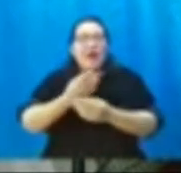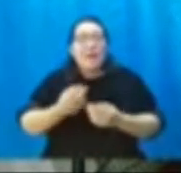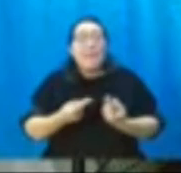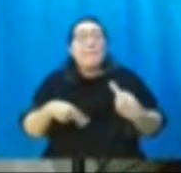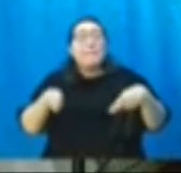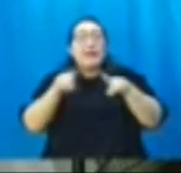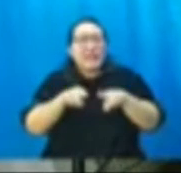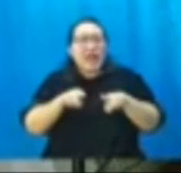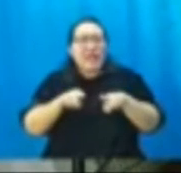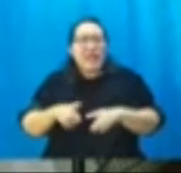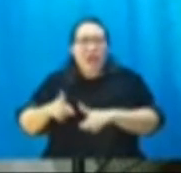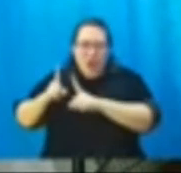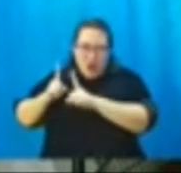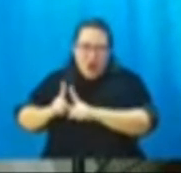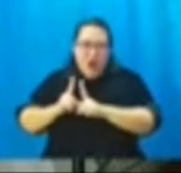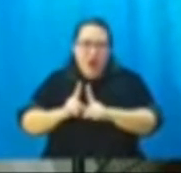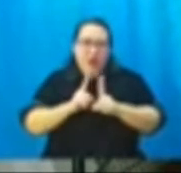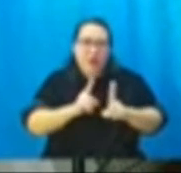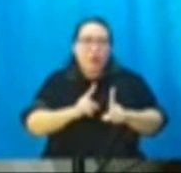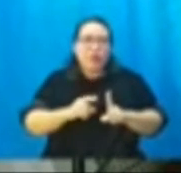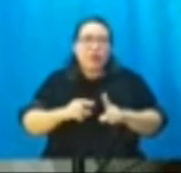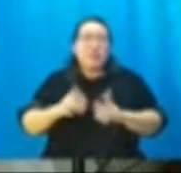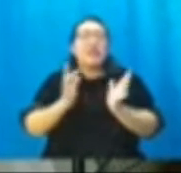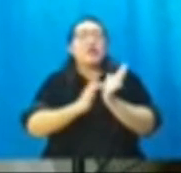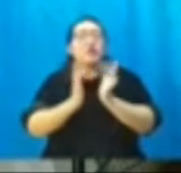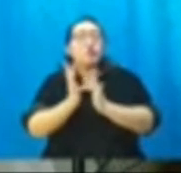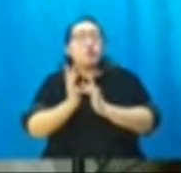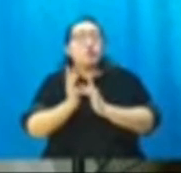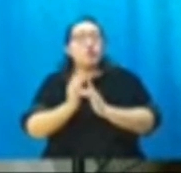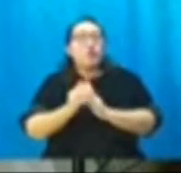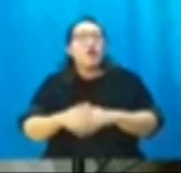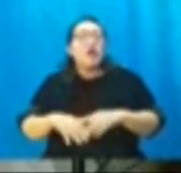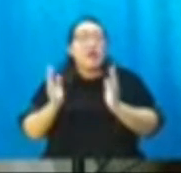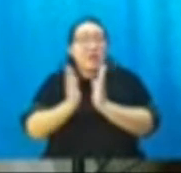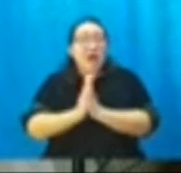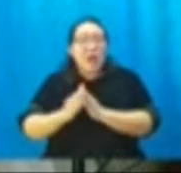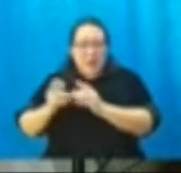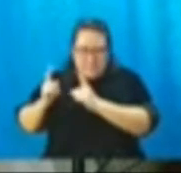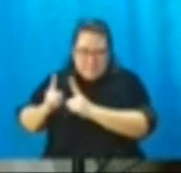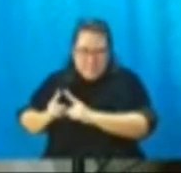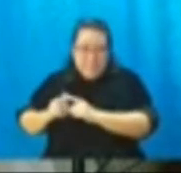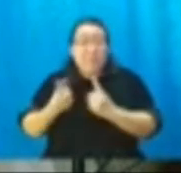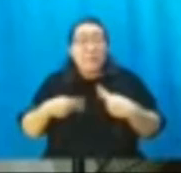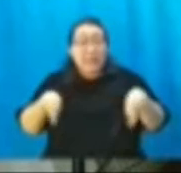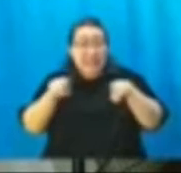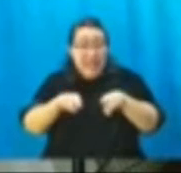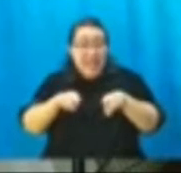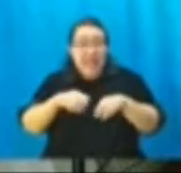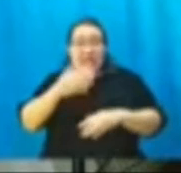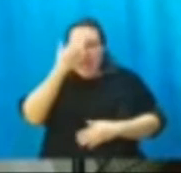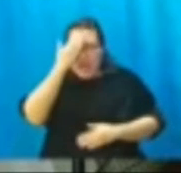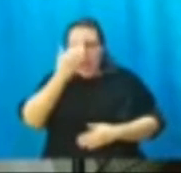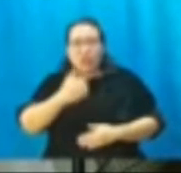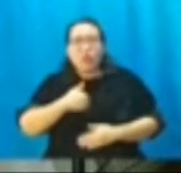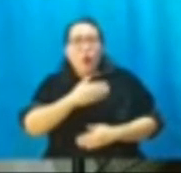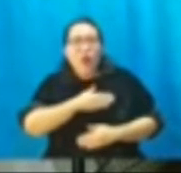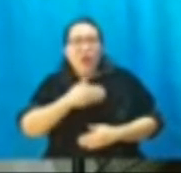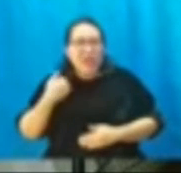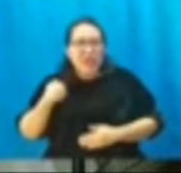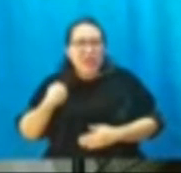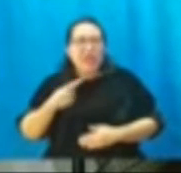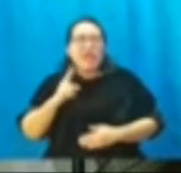menjadi pengikut Yesus Kristus memang dapat disebabkan oleh berbagai macam alasan